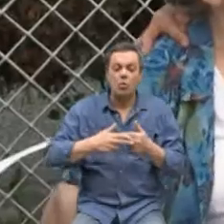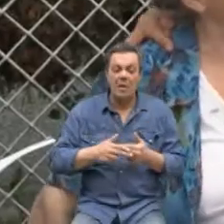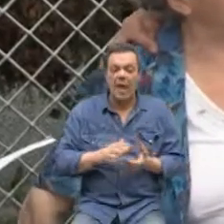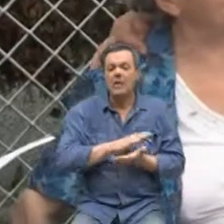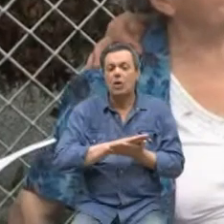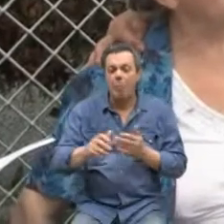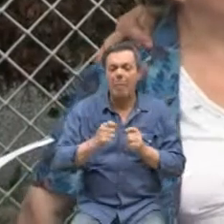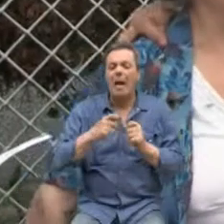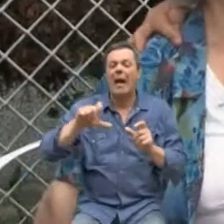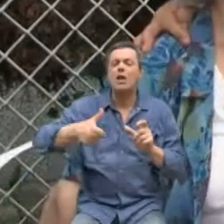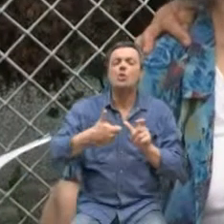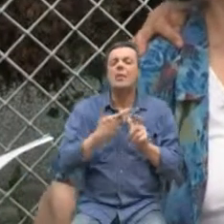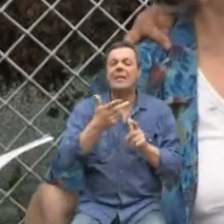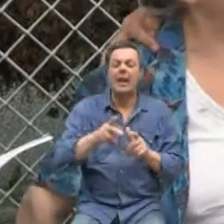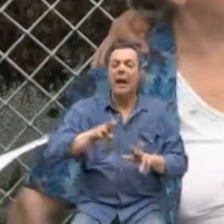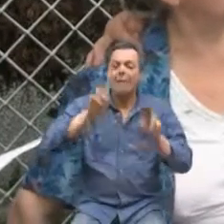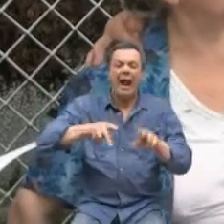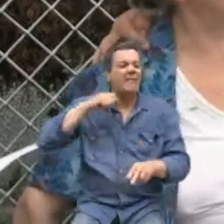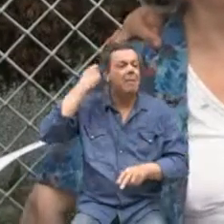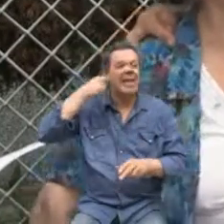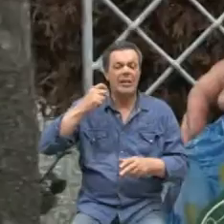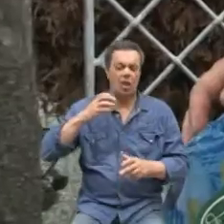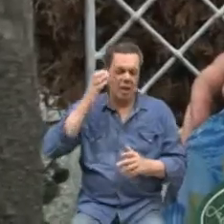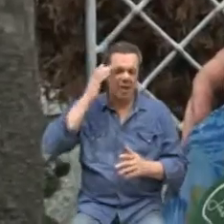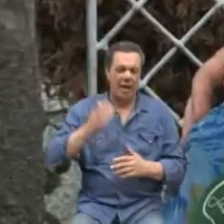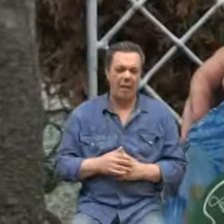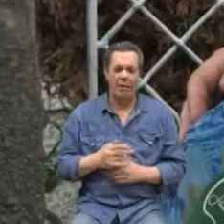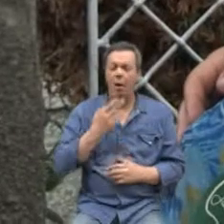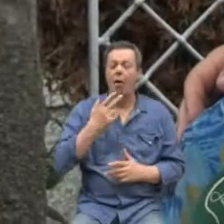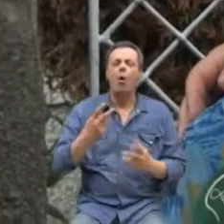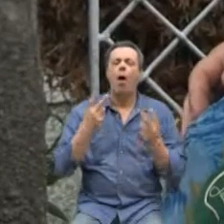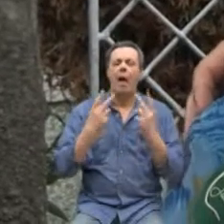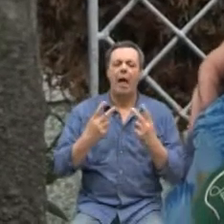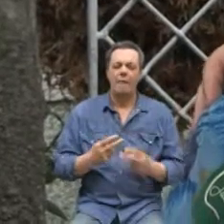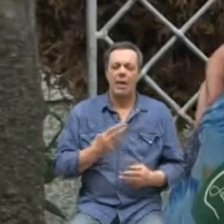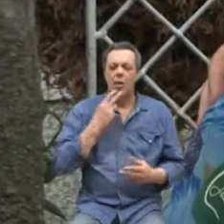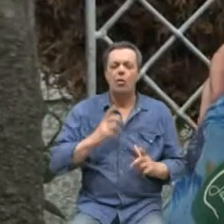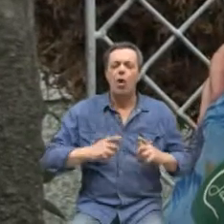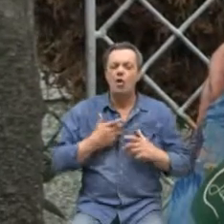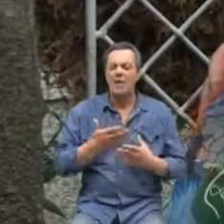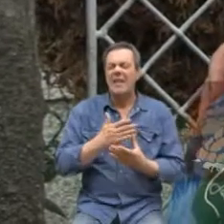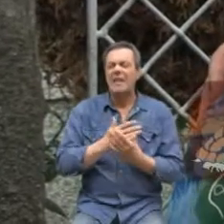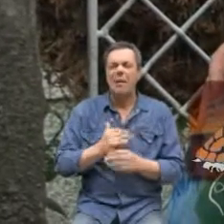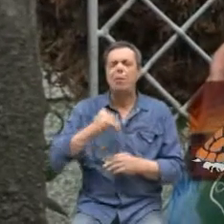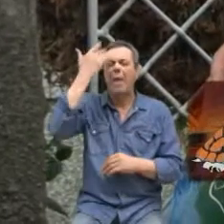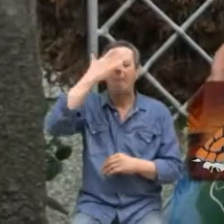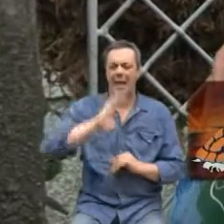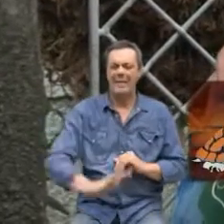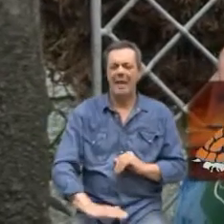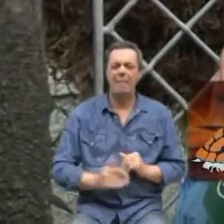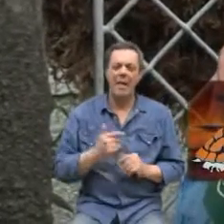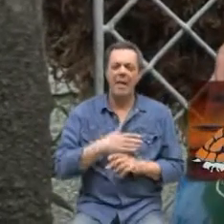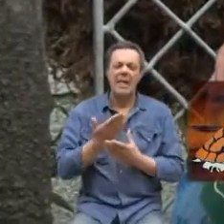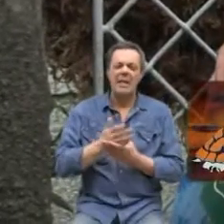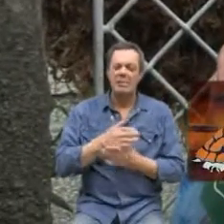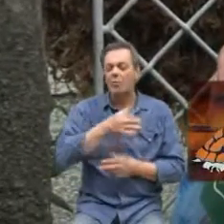susjeda, skromna Blanka Cujzek, pravi pjesnički talent. Tko je glavni? Tko živi između neba i zemlje,